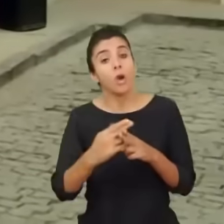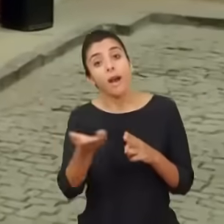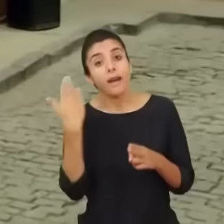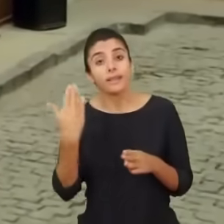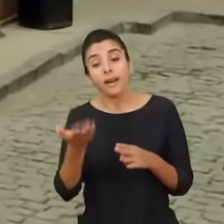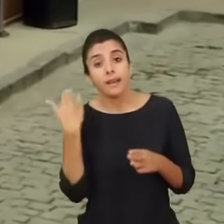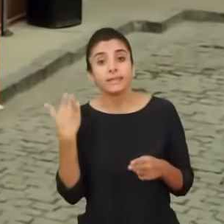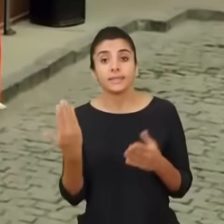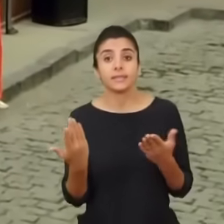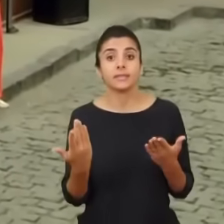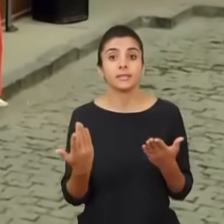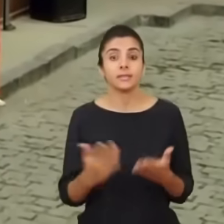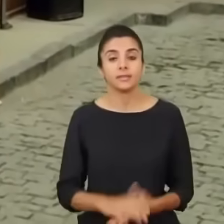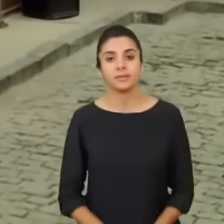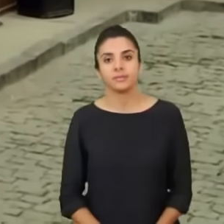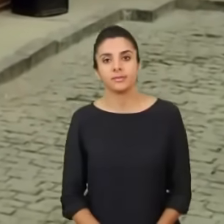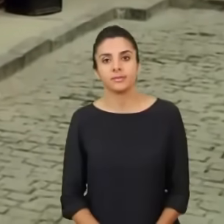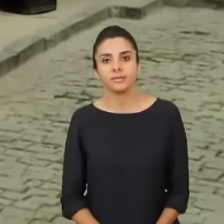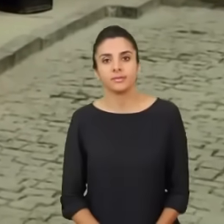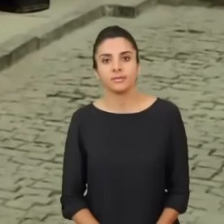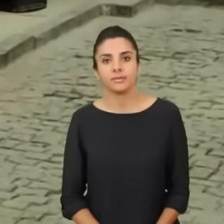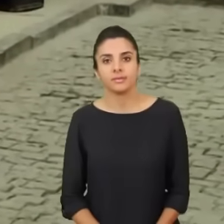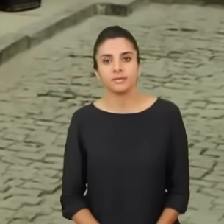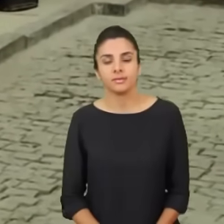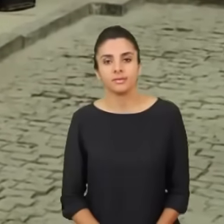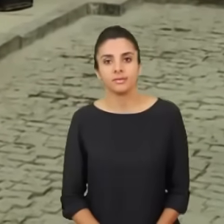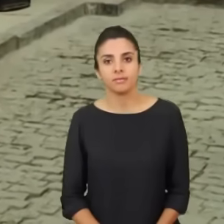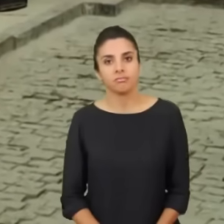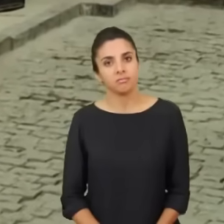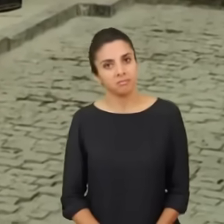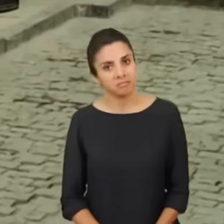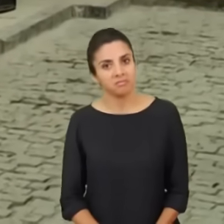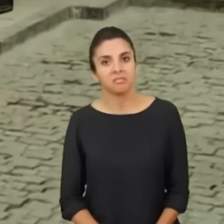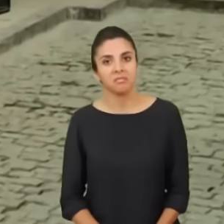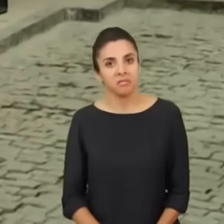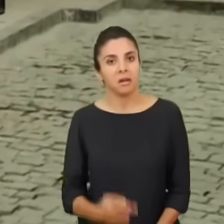Nazlı sinirlenince Nurten de doğru ama diye gerdan kırdı. Allah'ım Rukiye Sultan'la da